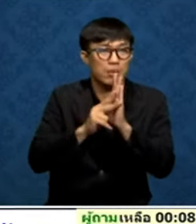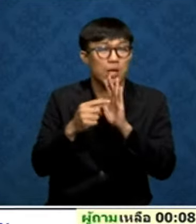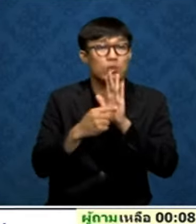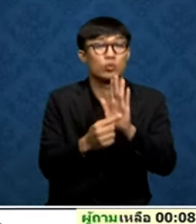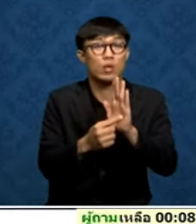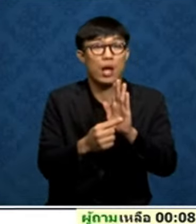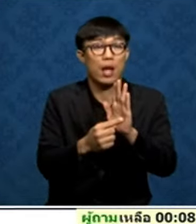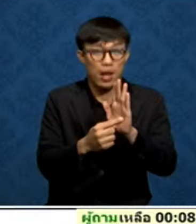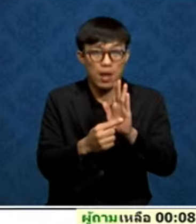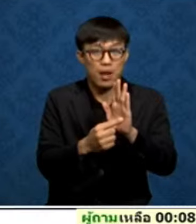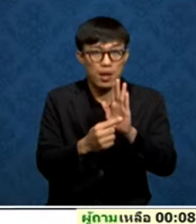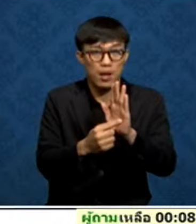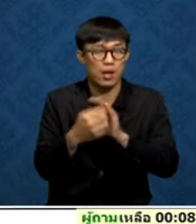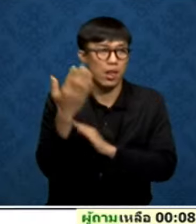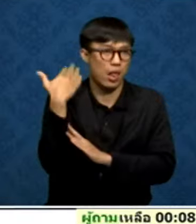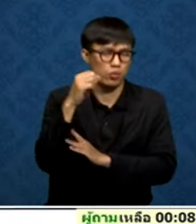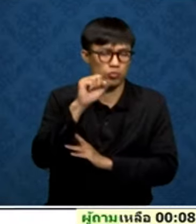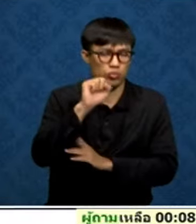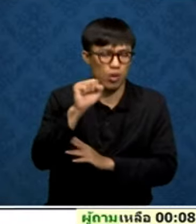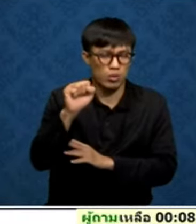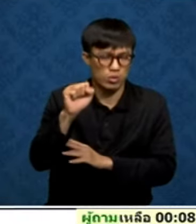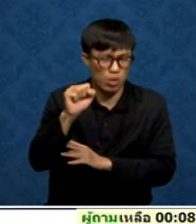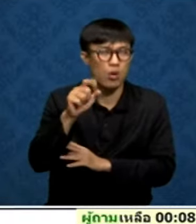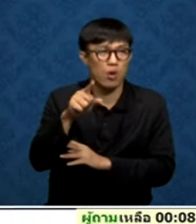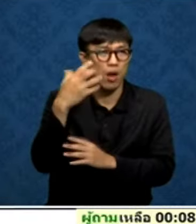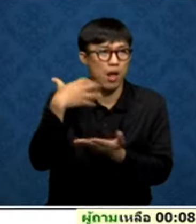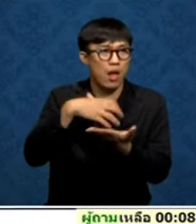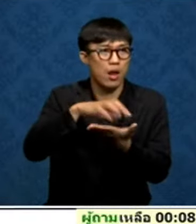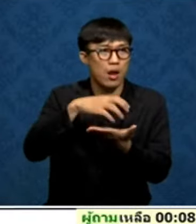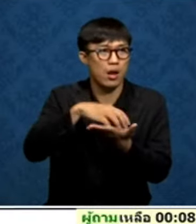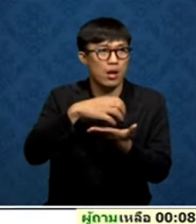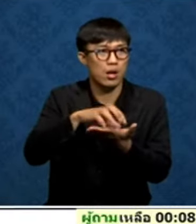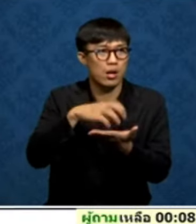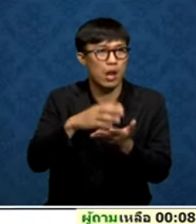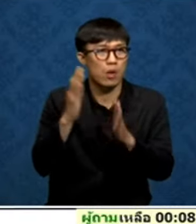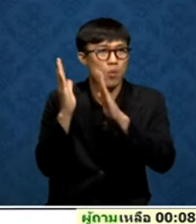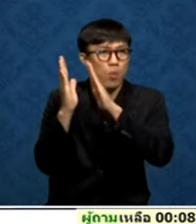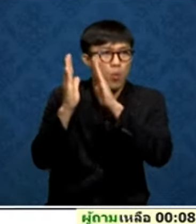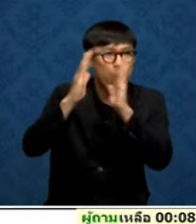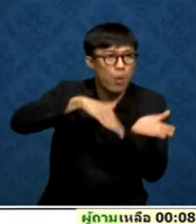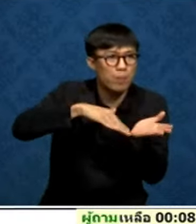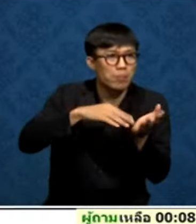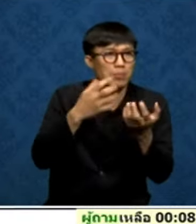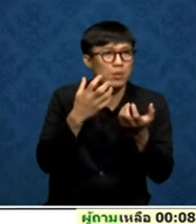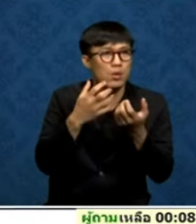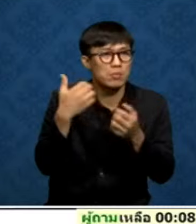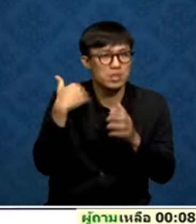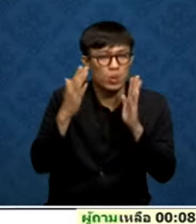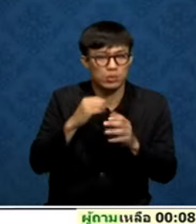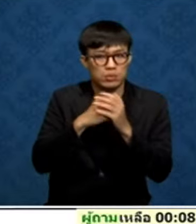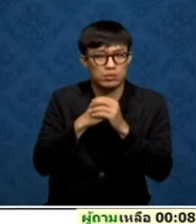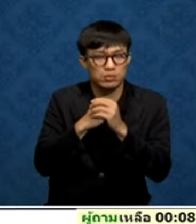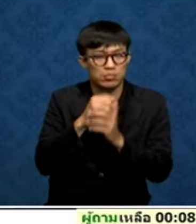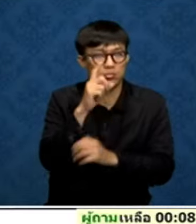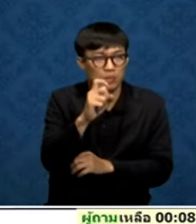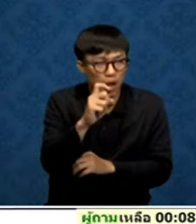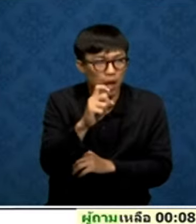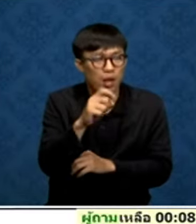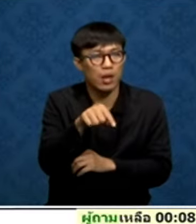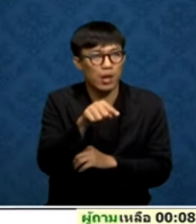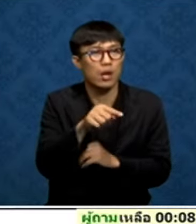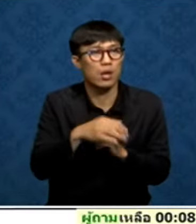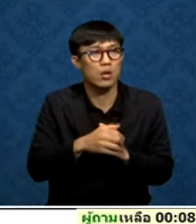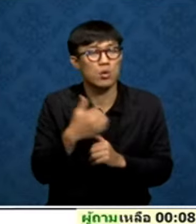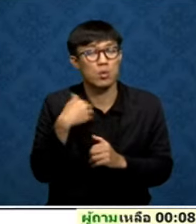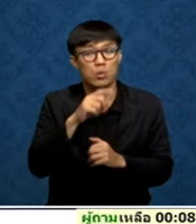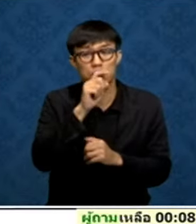สที่ท่านสสชุติพงศ์ได้เคยอภิปรายไปก่อนหน้านี้นะครับคือกรณีเคนถล่มที่ซิงเกิลหยวนนะครับที่มีคนจีนตายนะครับซึ่งเราก็ได้สอบถามไปยังหน่วยงานที่เกี่ยวข้องน